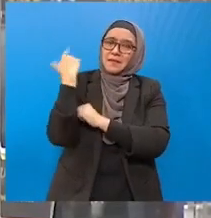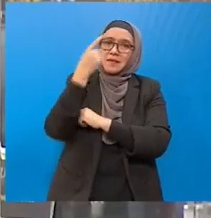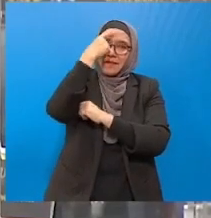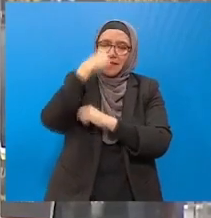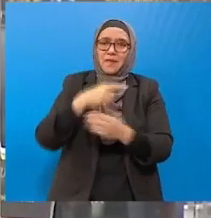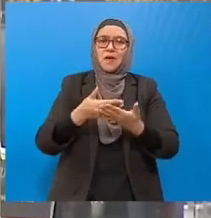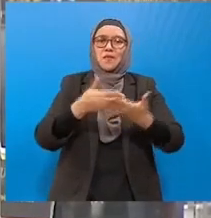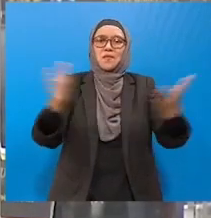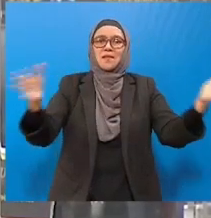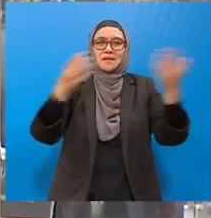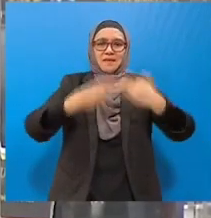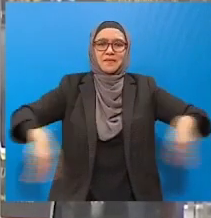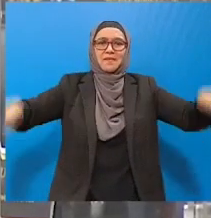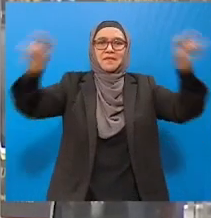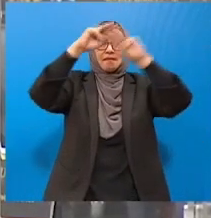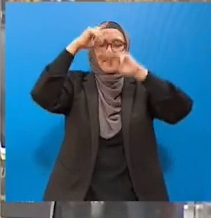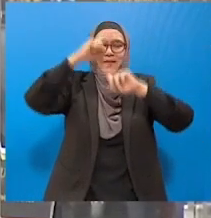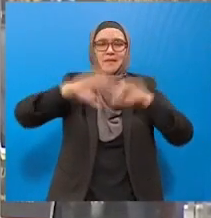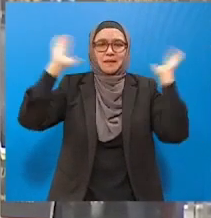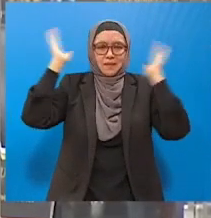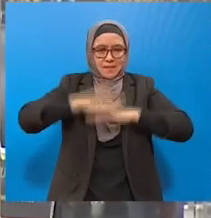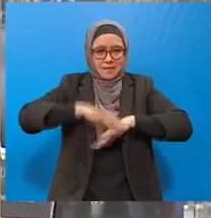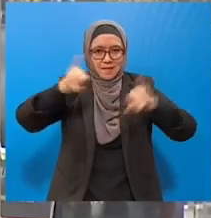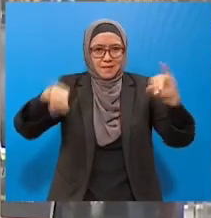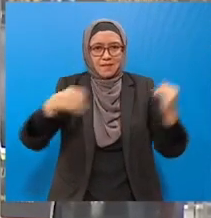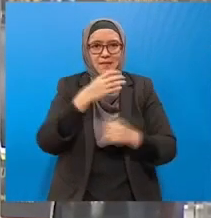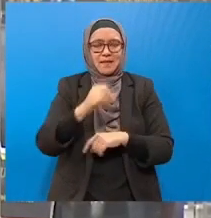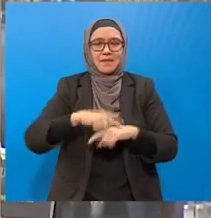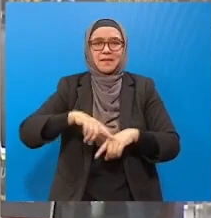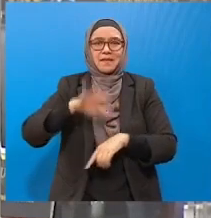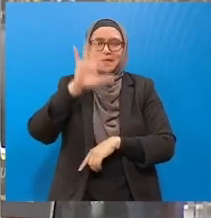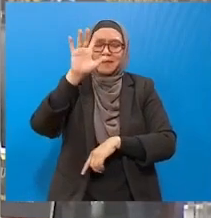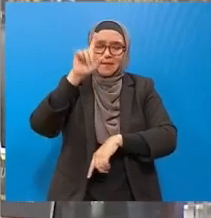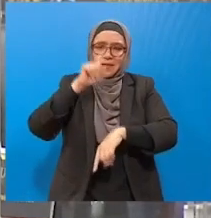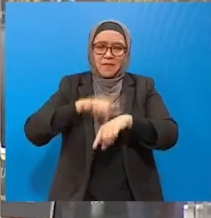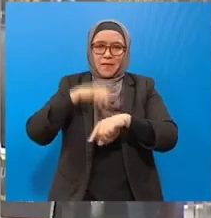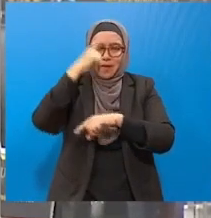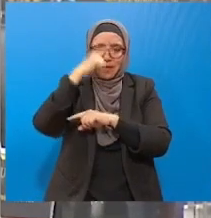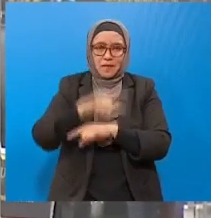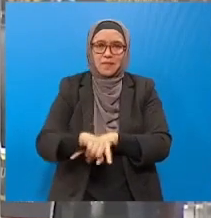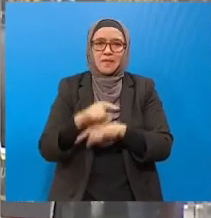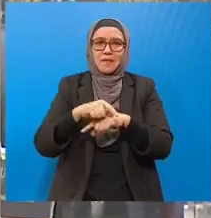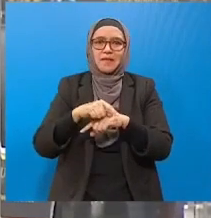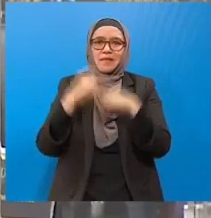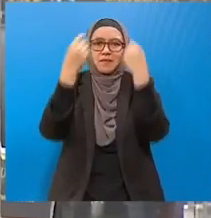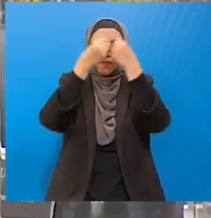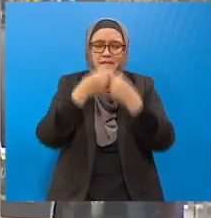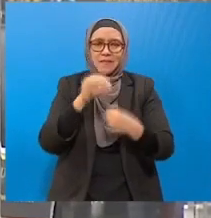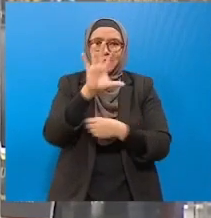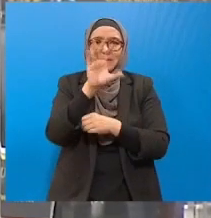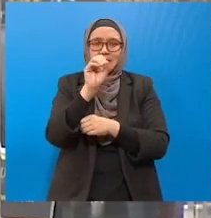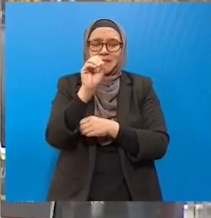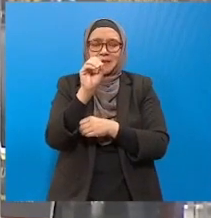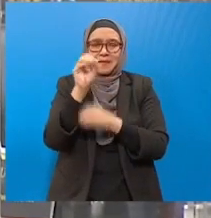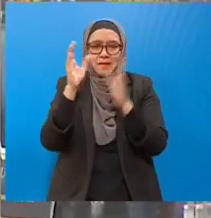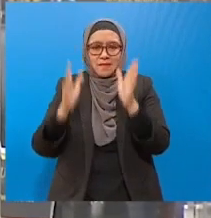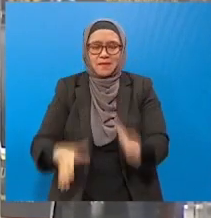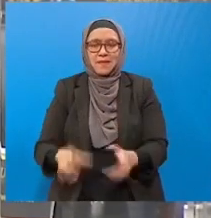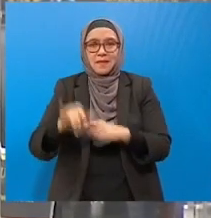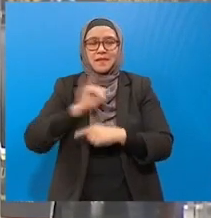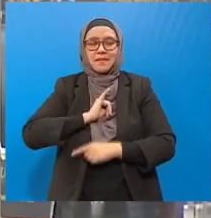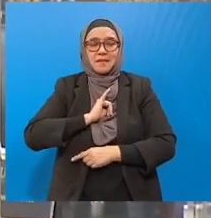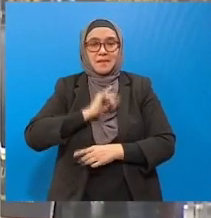masjid bagi salat Jumat dan juga shalat lima waktu untuk jumlah 40 orang saya yakin sedikit masa lagi masih akan dibuka sepenuhnya Insyaallah